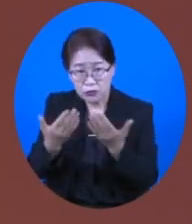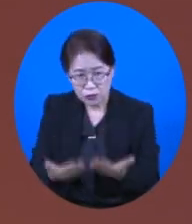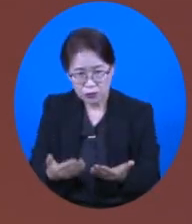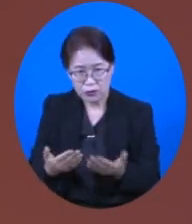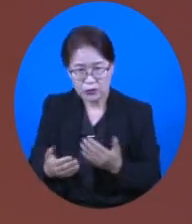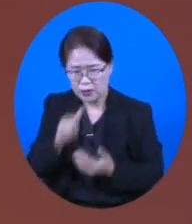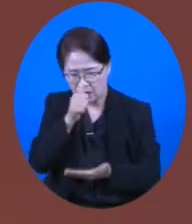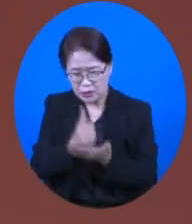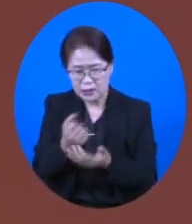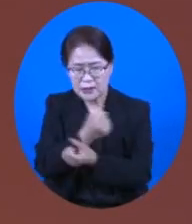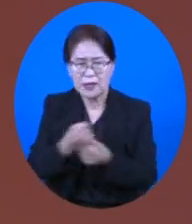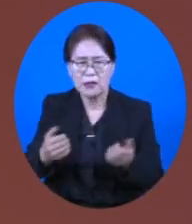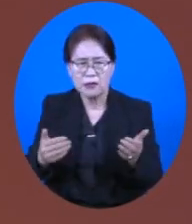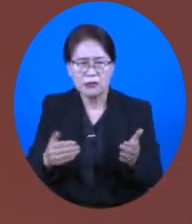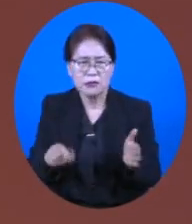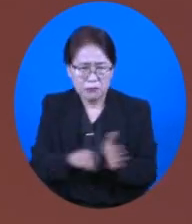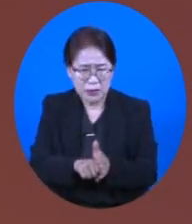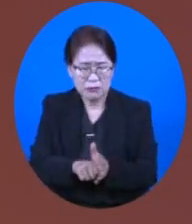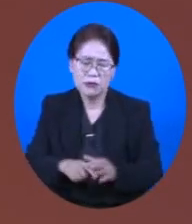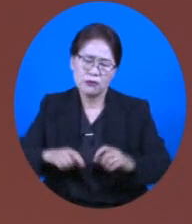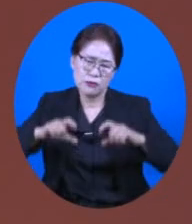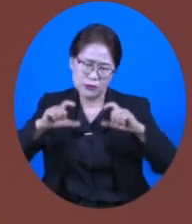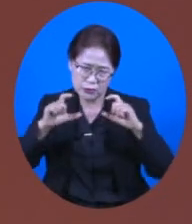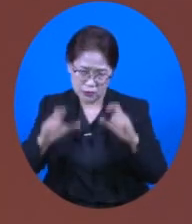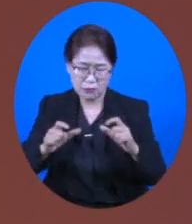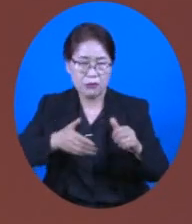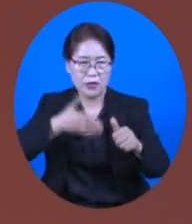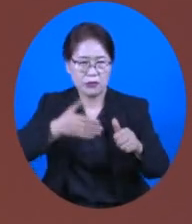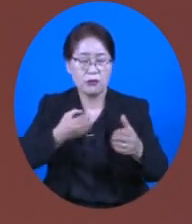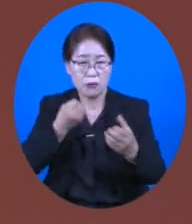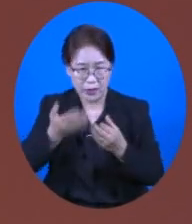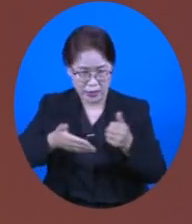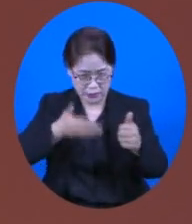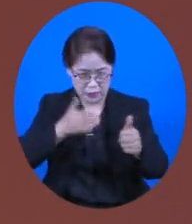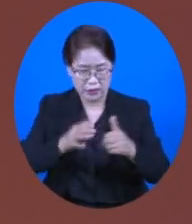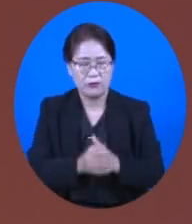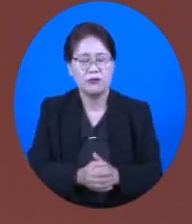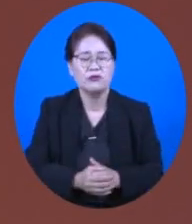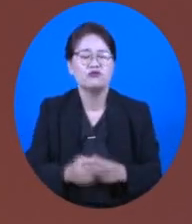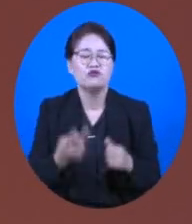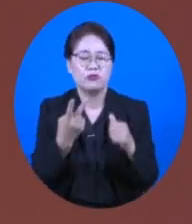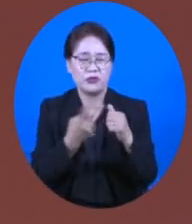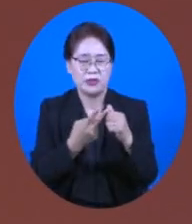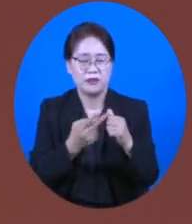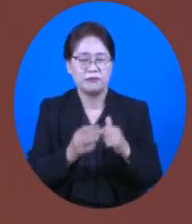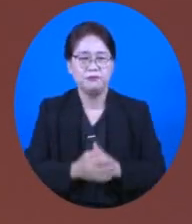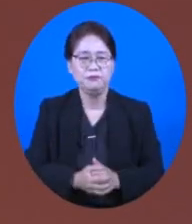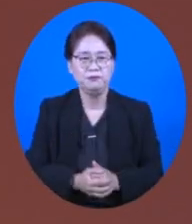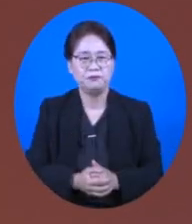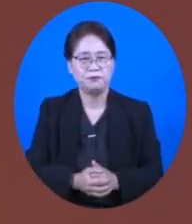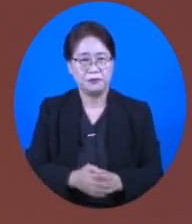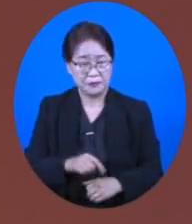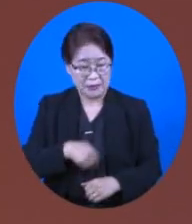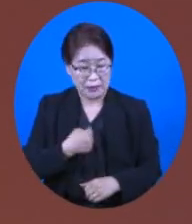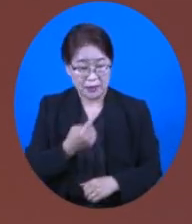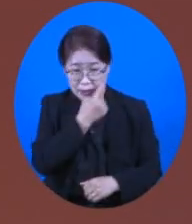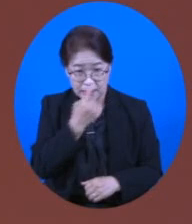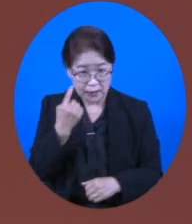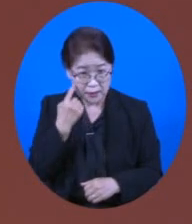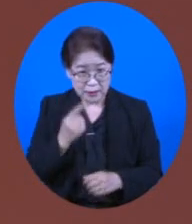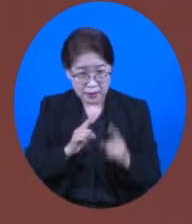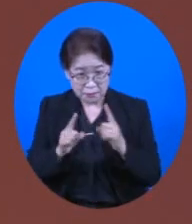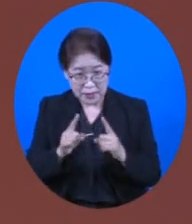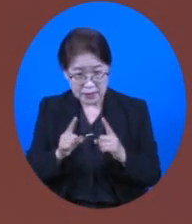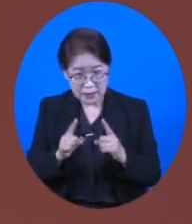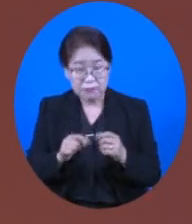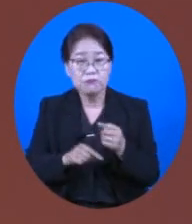내 죄를 사하였음을 믿음으로 선포하셔야 됩니다. 두 번째로는요, 자기들이 증언하는 말씀이라고